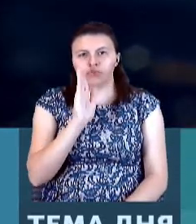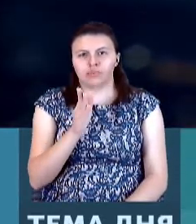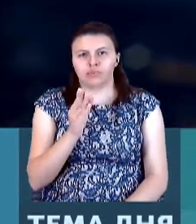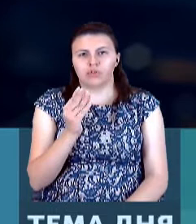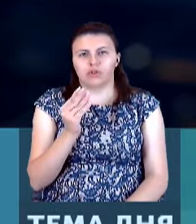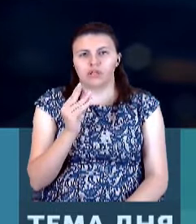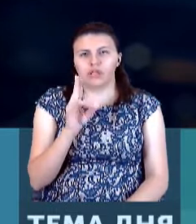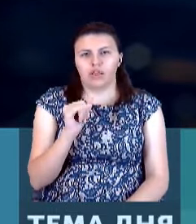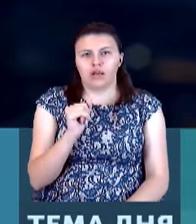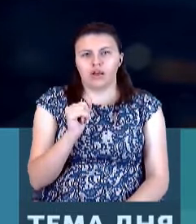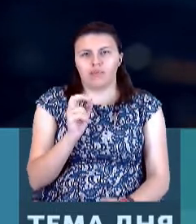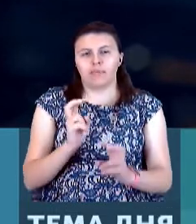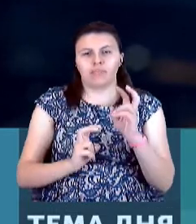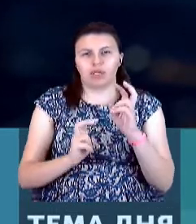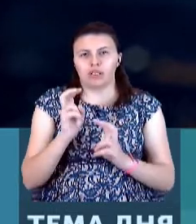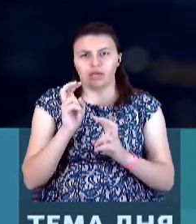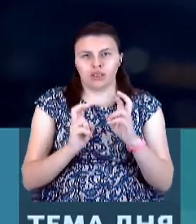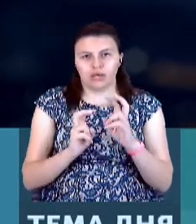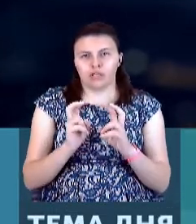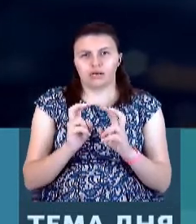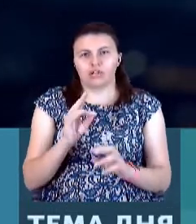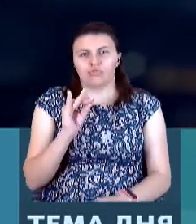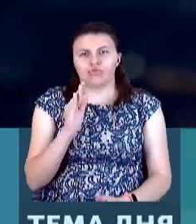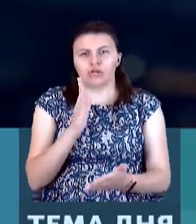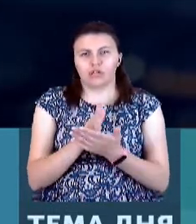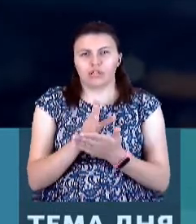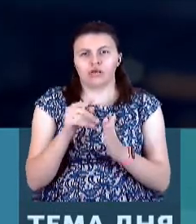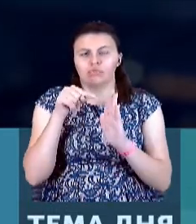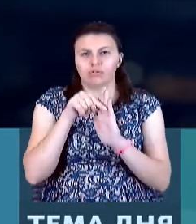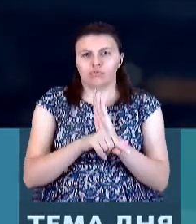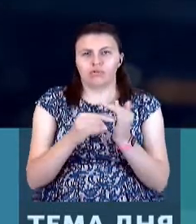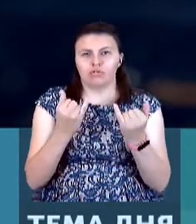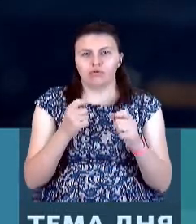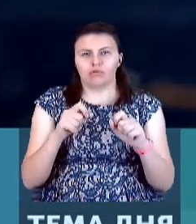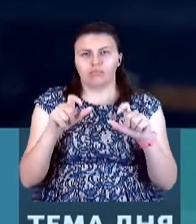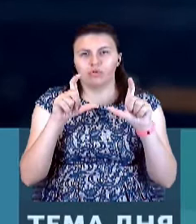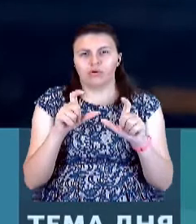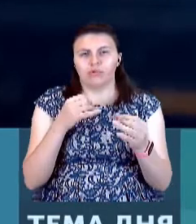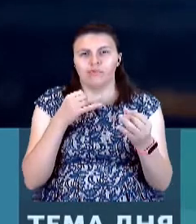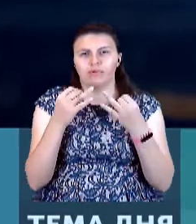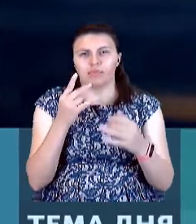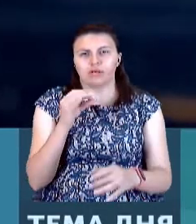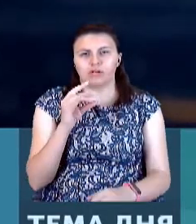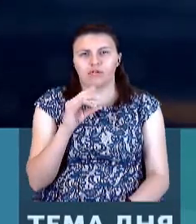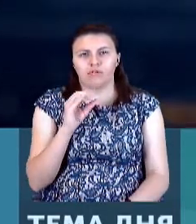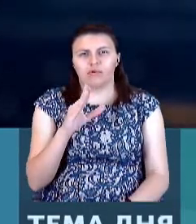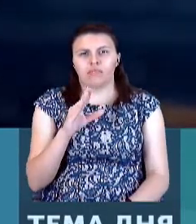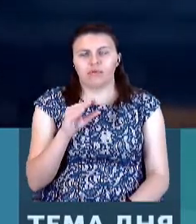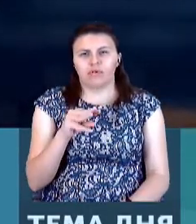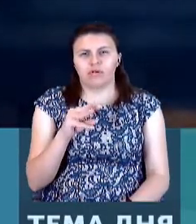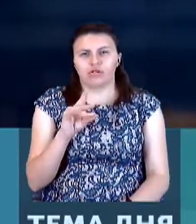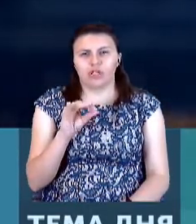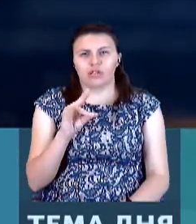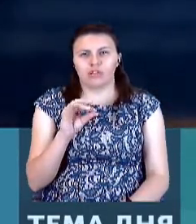тіньовому секторі та чи є суттєвим сьогоднішнє підвищення, поговоримо з Ярославом Жаліло, заступником директора Національного